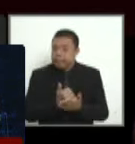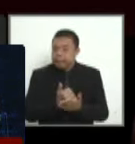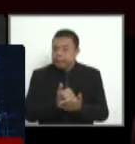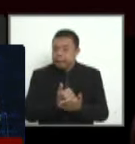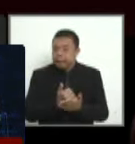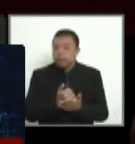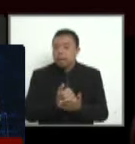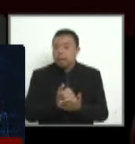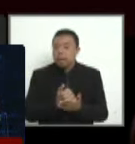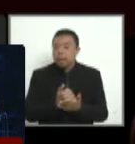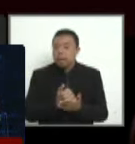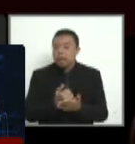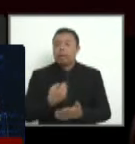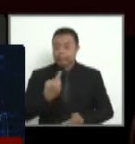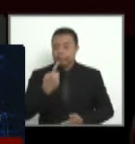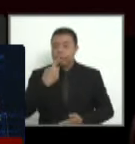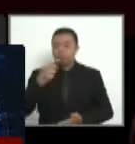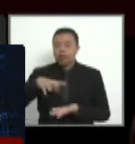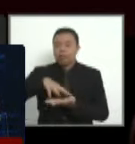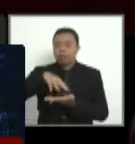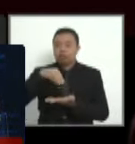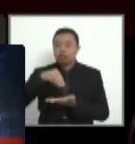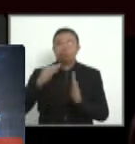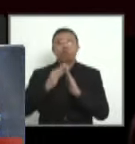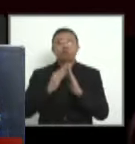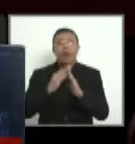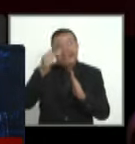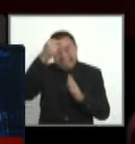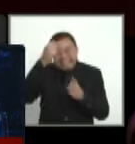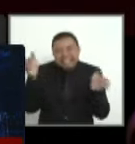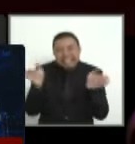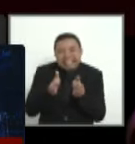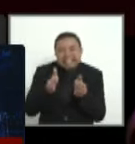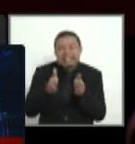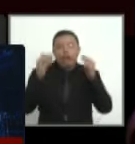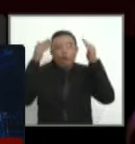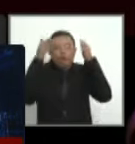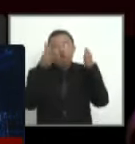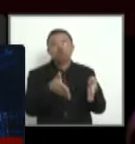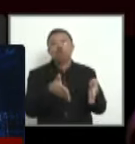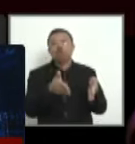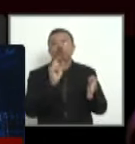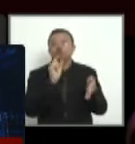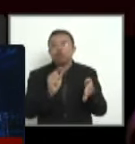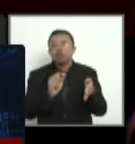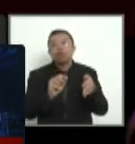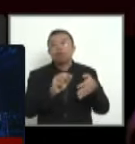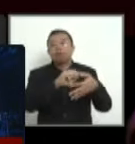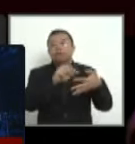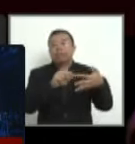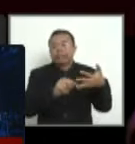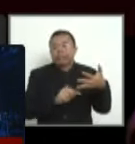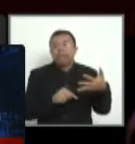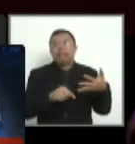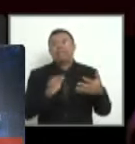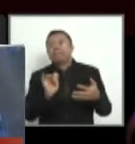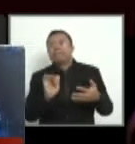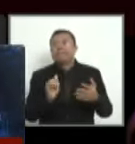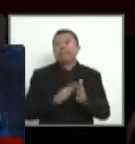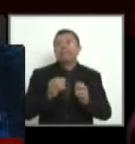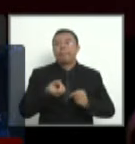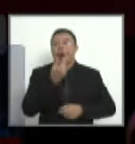ini adalah upaya dalam rangka untuk tidak memancing 02 ini tidak emosional. Jadi kalau nanti 02 dibiarkan dengan